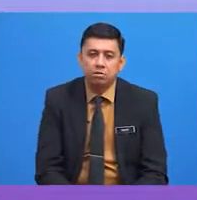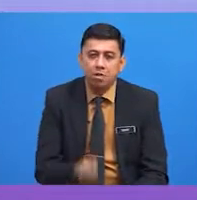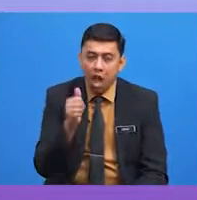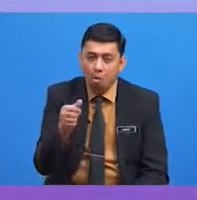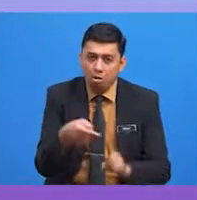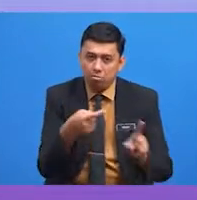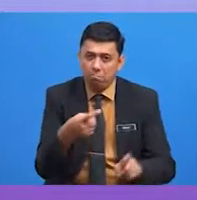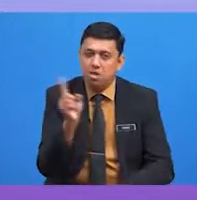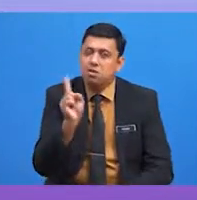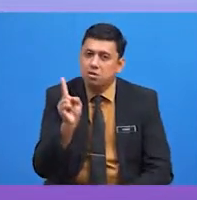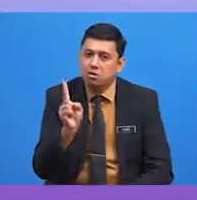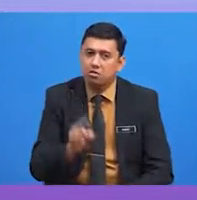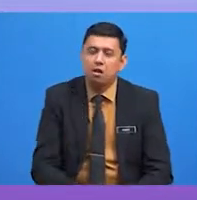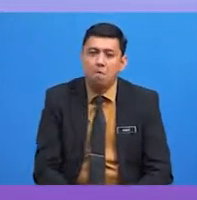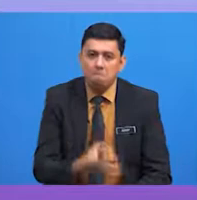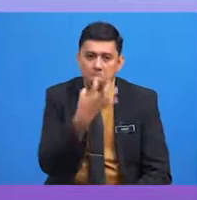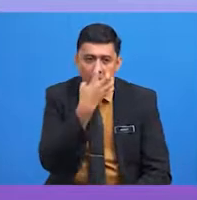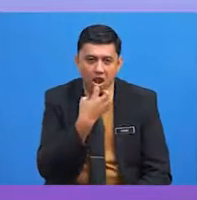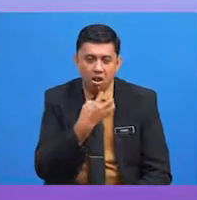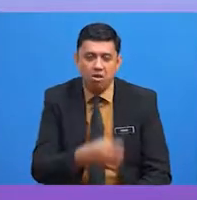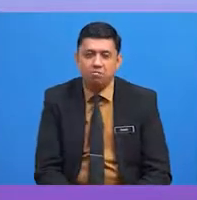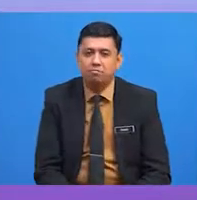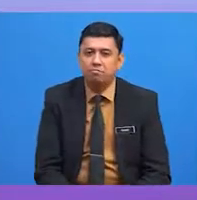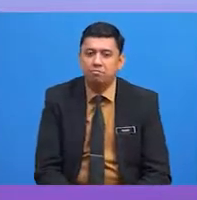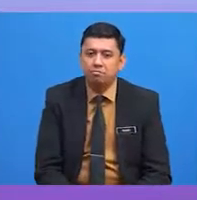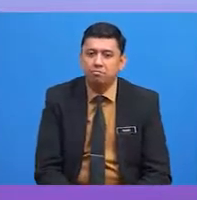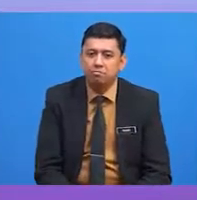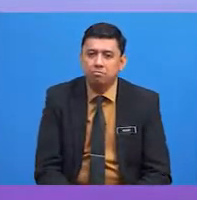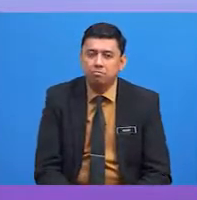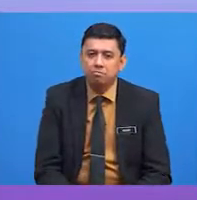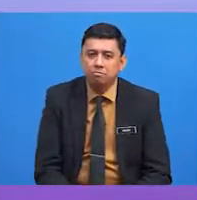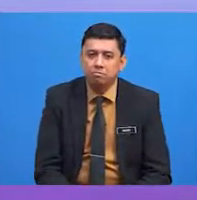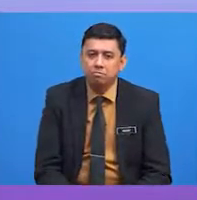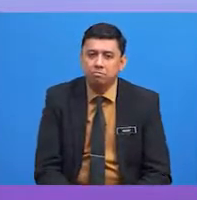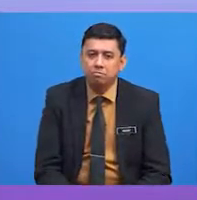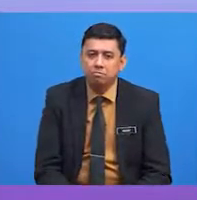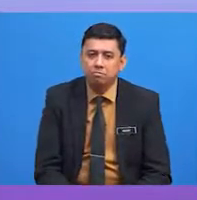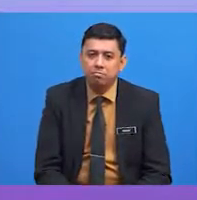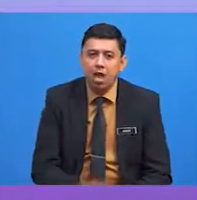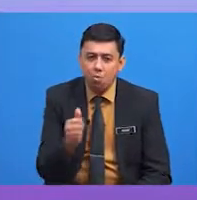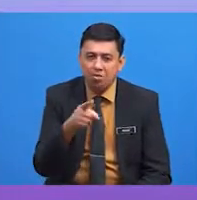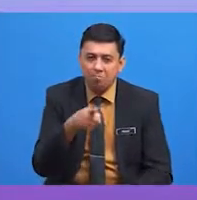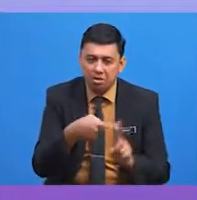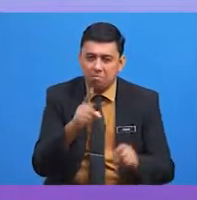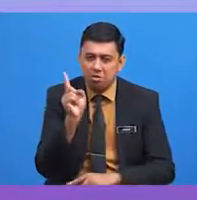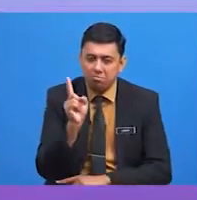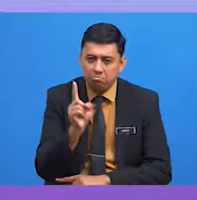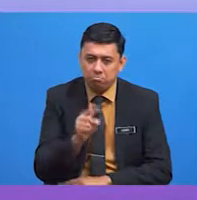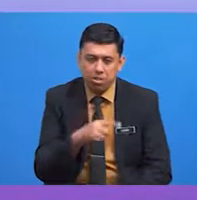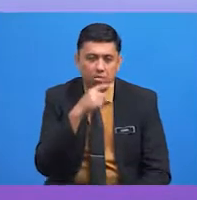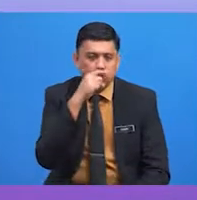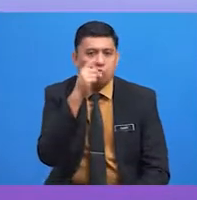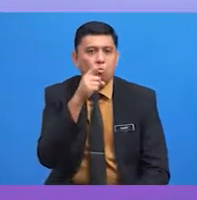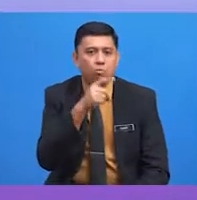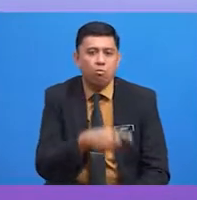Awak dari mana? Marah. Dari mana?